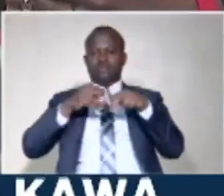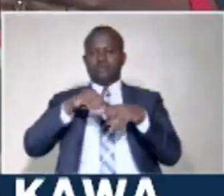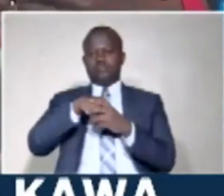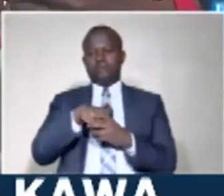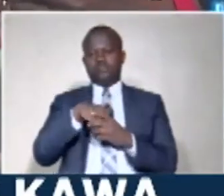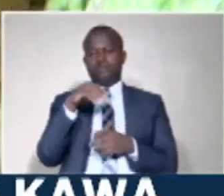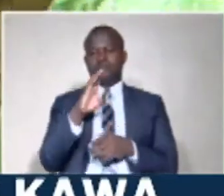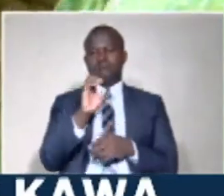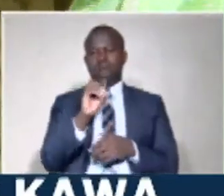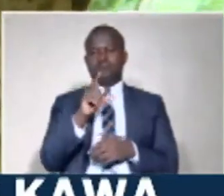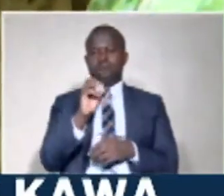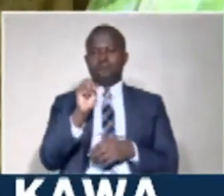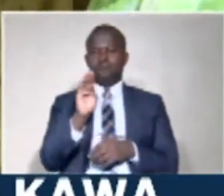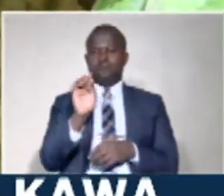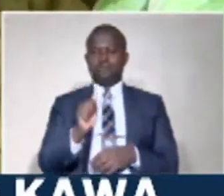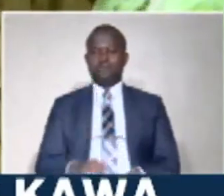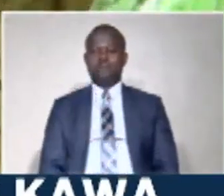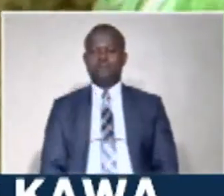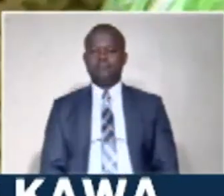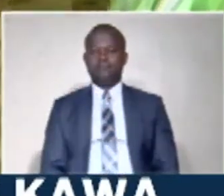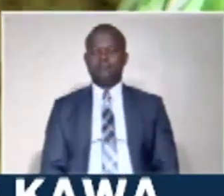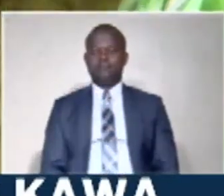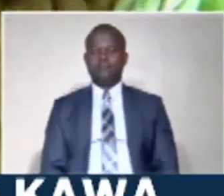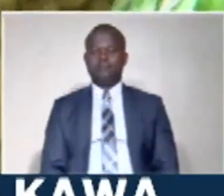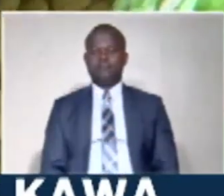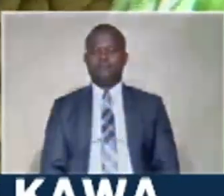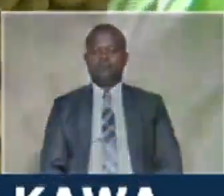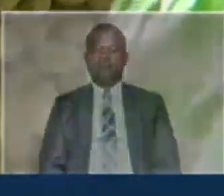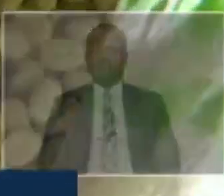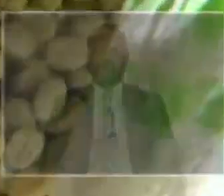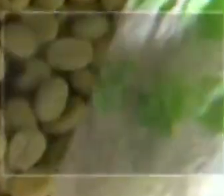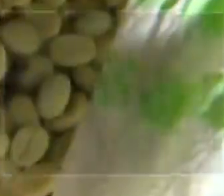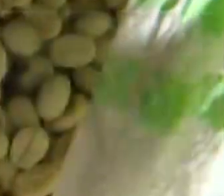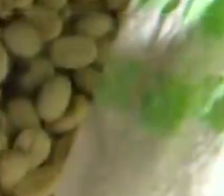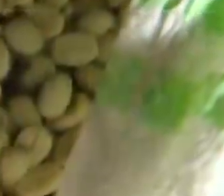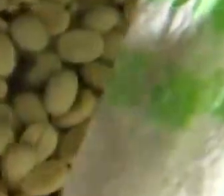yabereye muri Colombia. Kwizera Bosco mu mujyi wa Kigali.